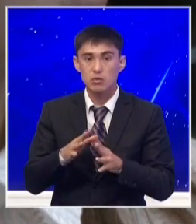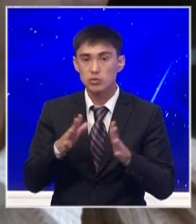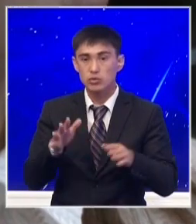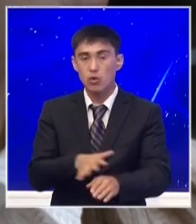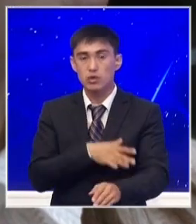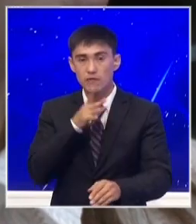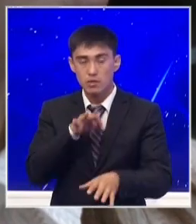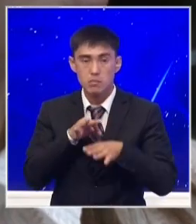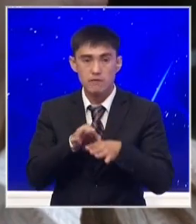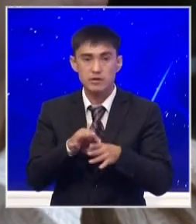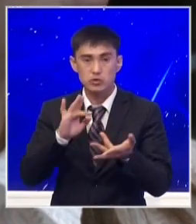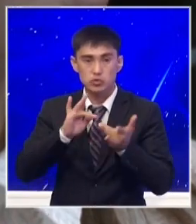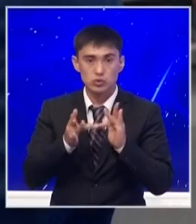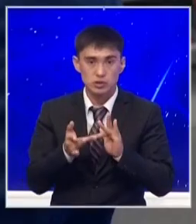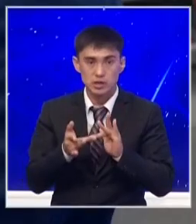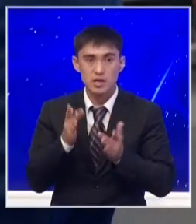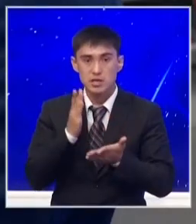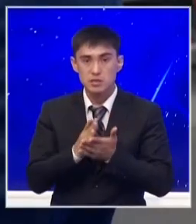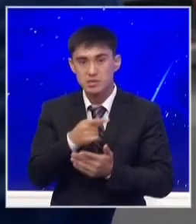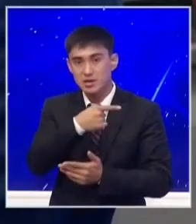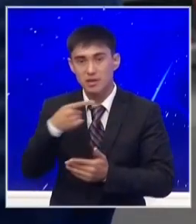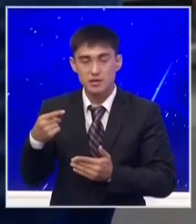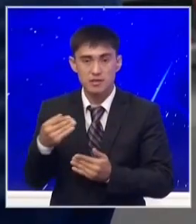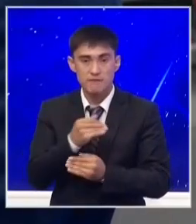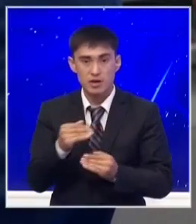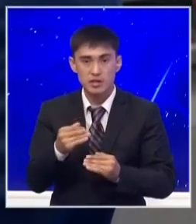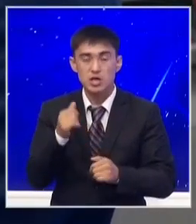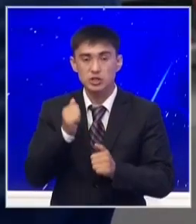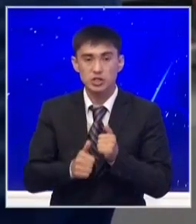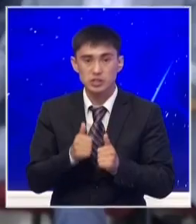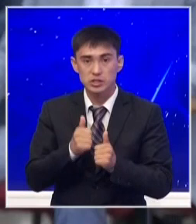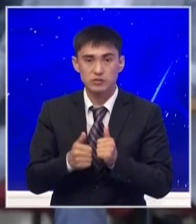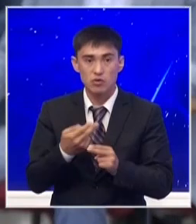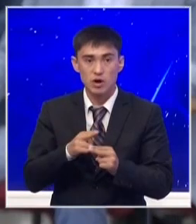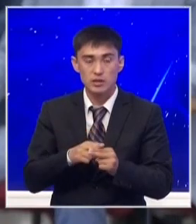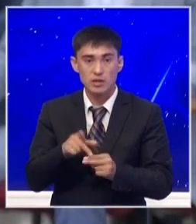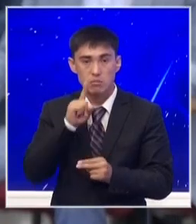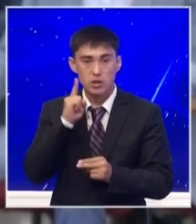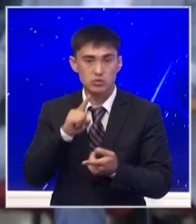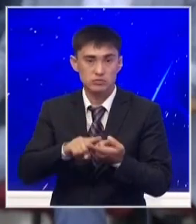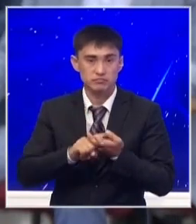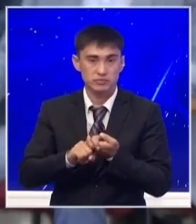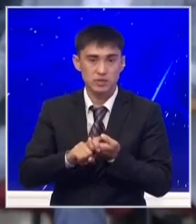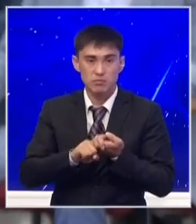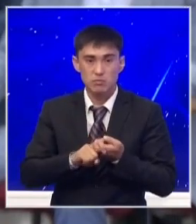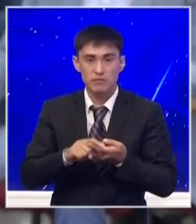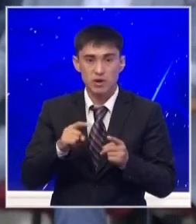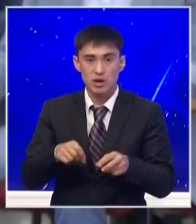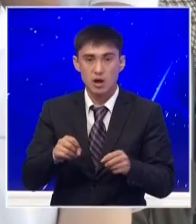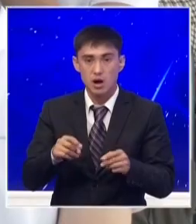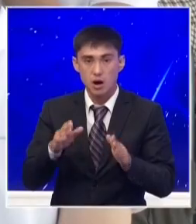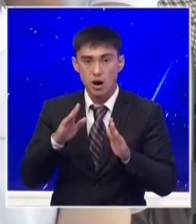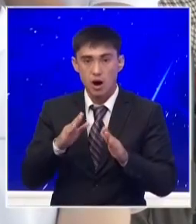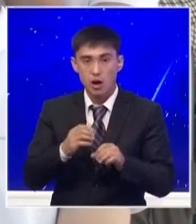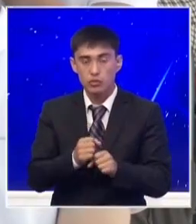долгое времяпровождение в социальных сетях имеет негативный эффект и чаще всего отражается на молодежи. Они становятся буквально оторванными